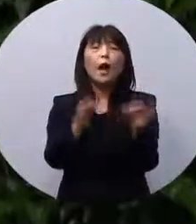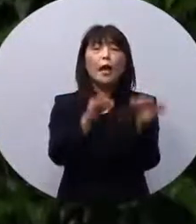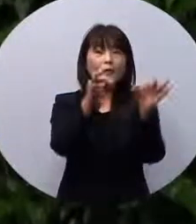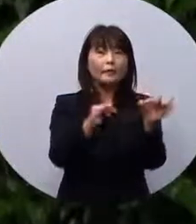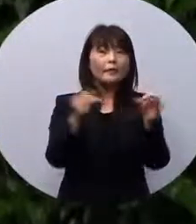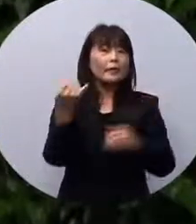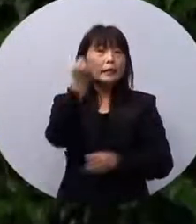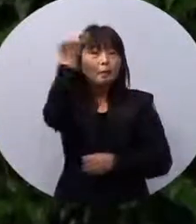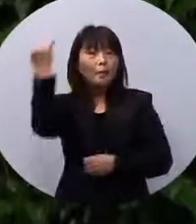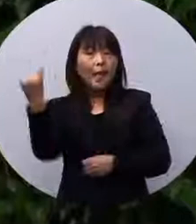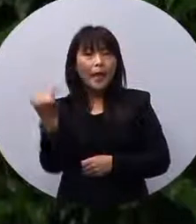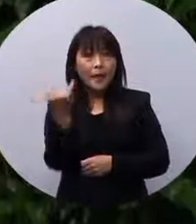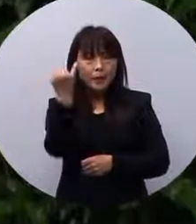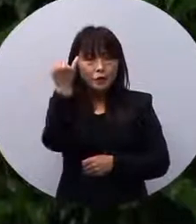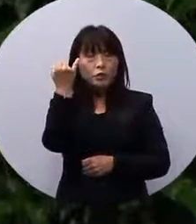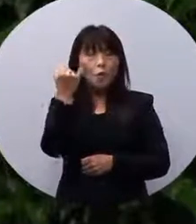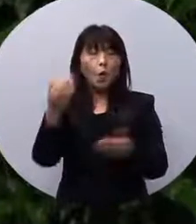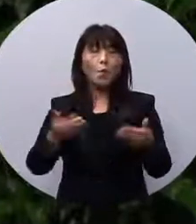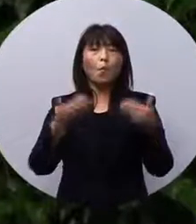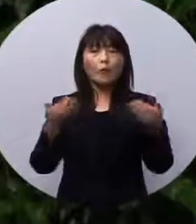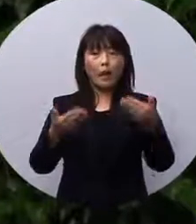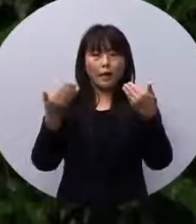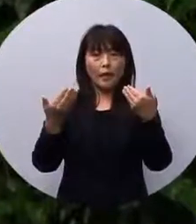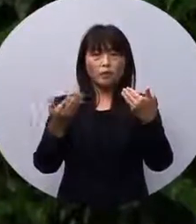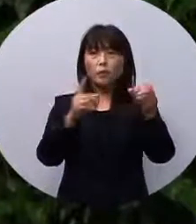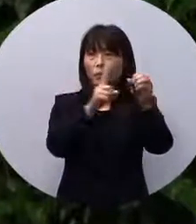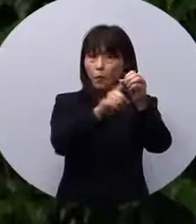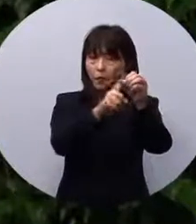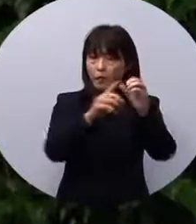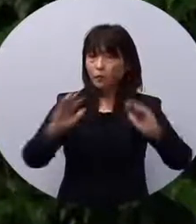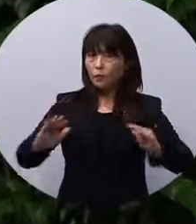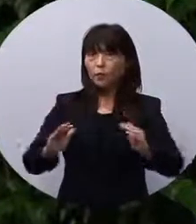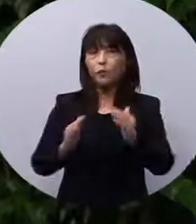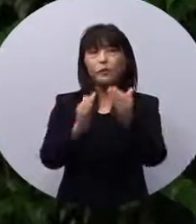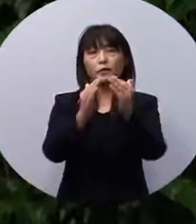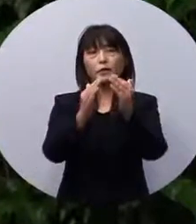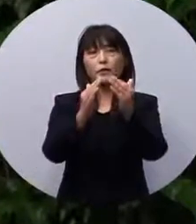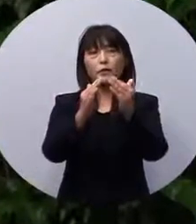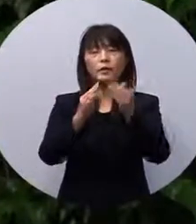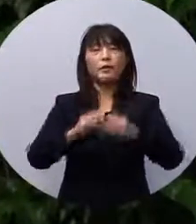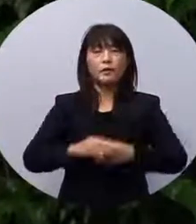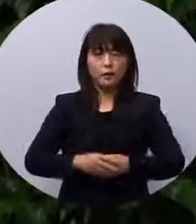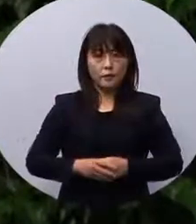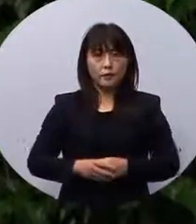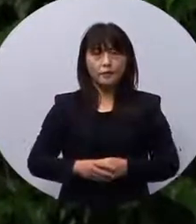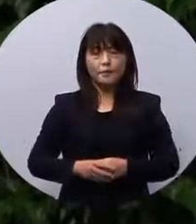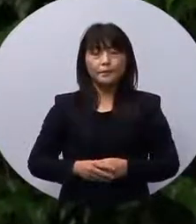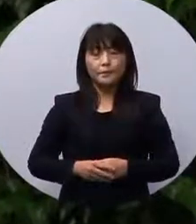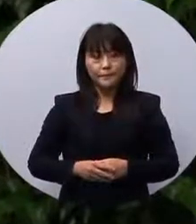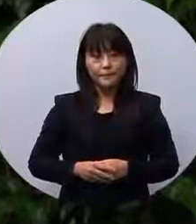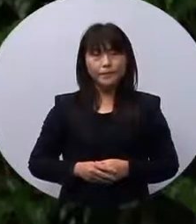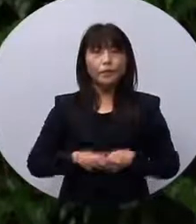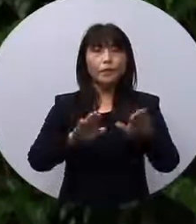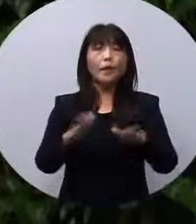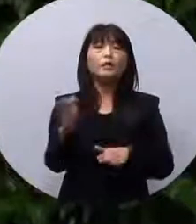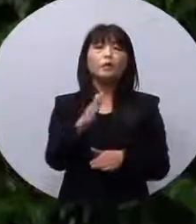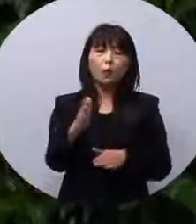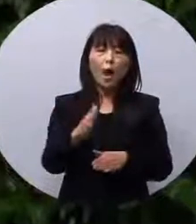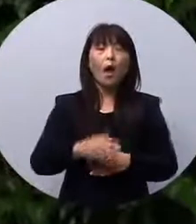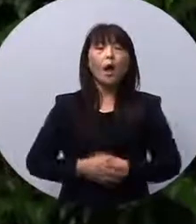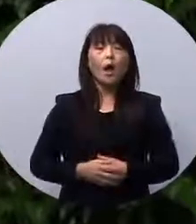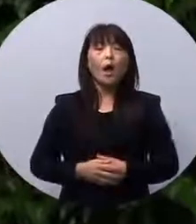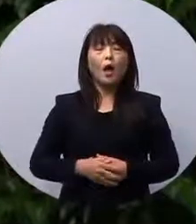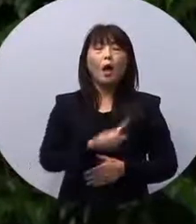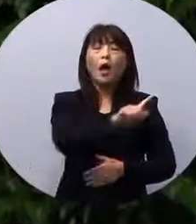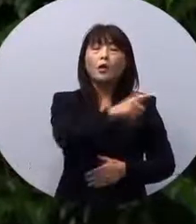メージを高めるための取り組みだと思っております。最近は